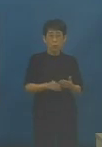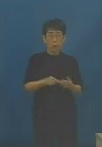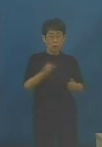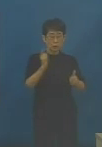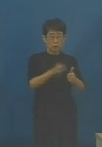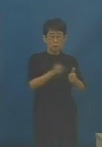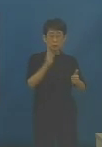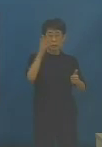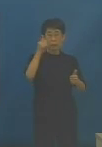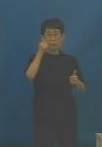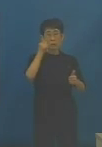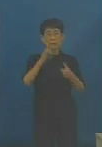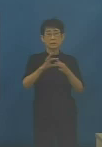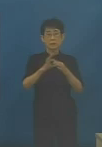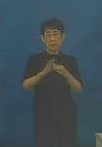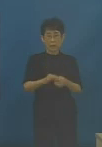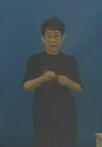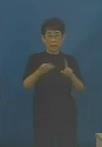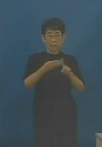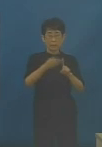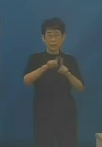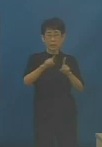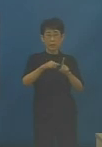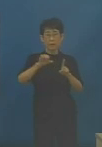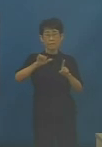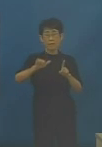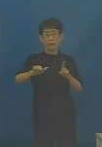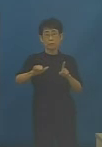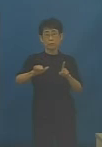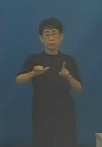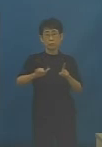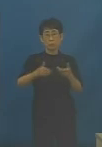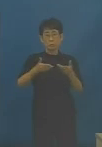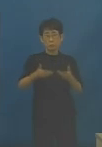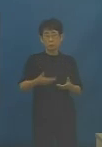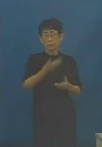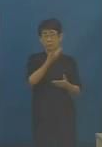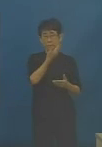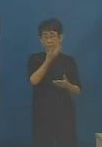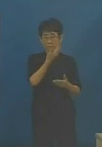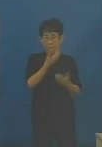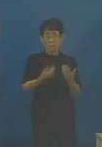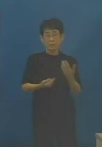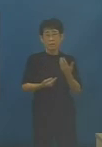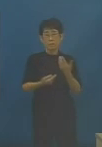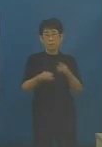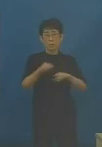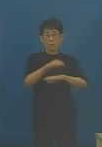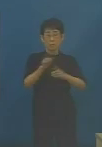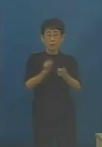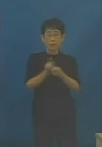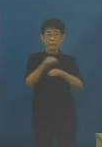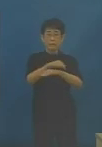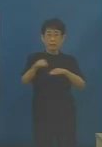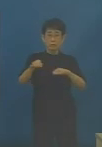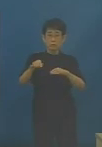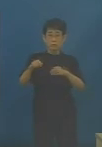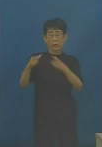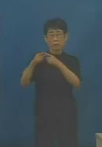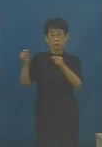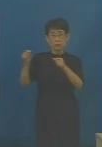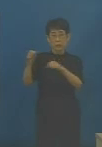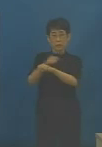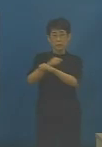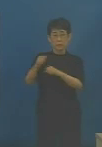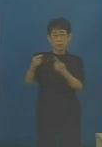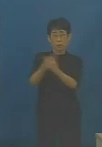は BA.5 対策の強化宣言として国が事業化しまして、